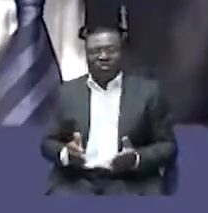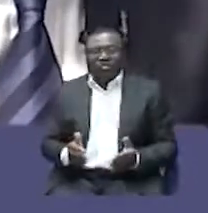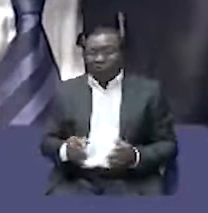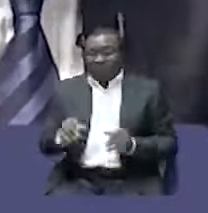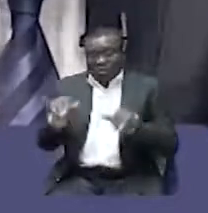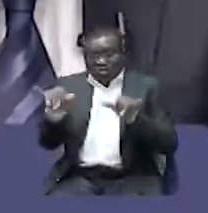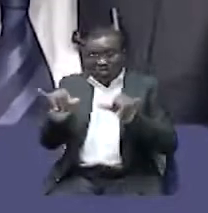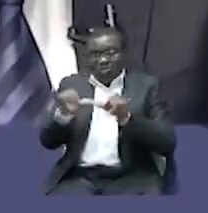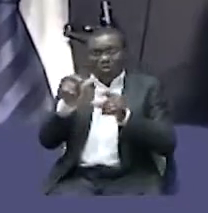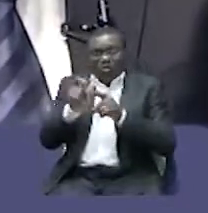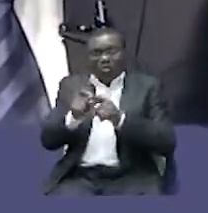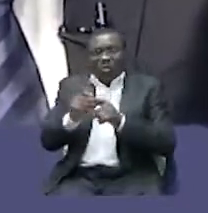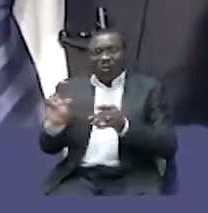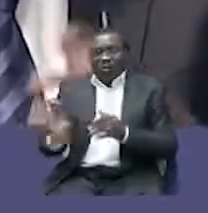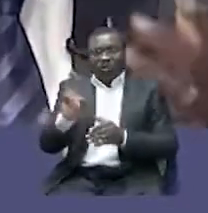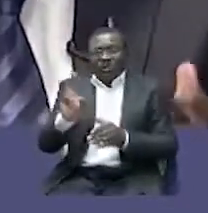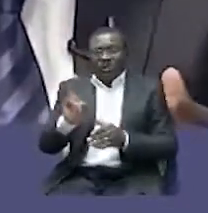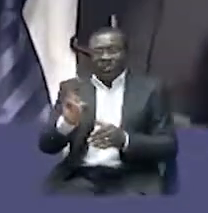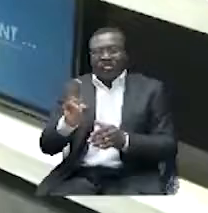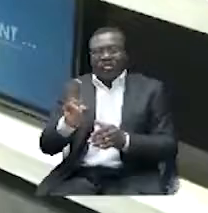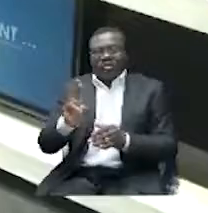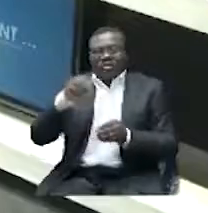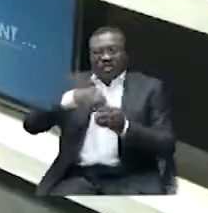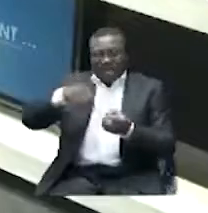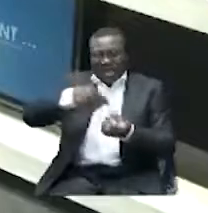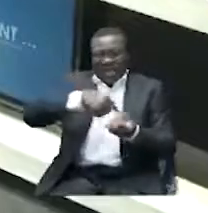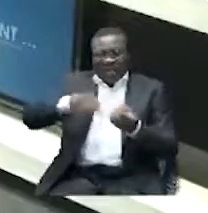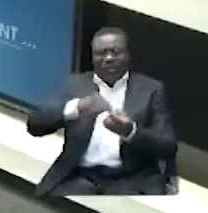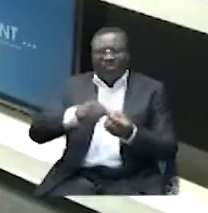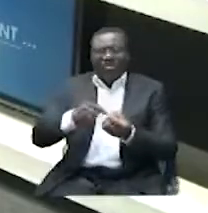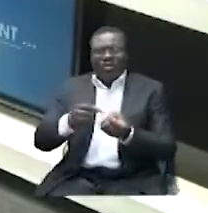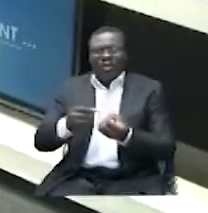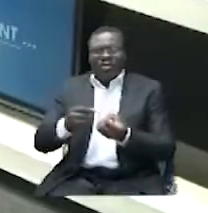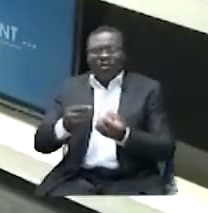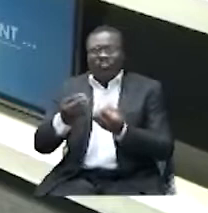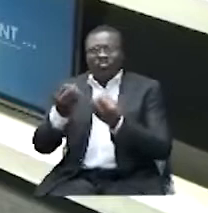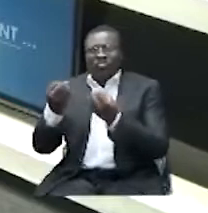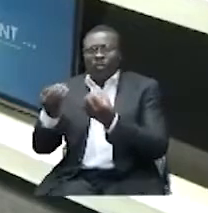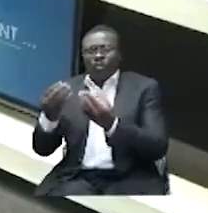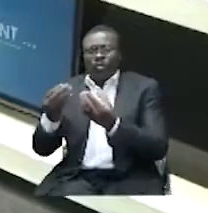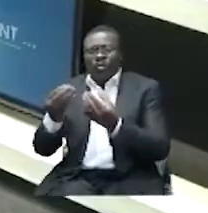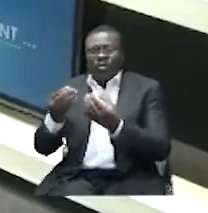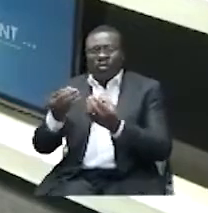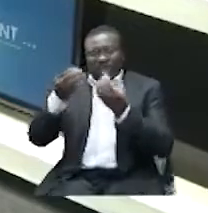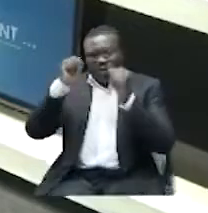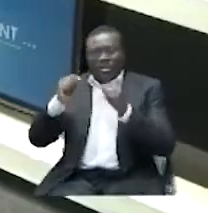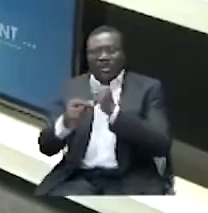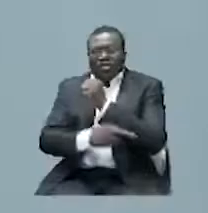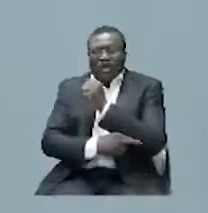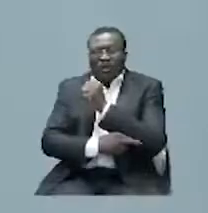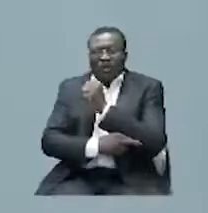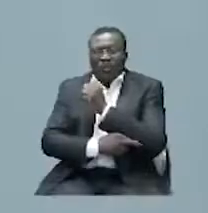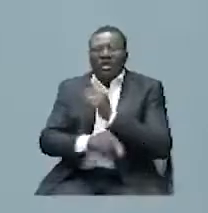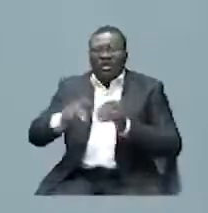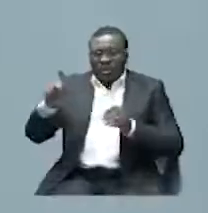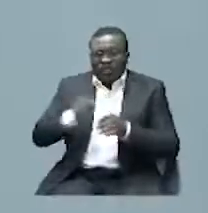terme que j'utilise. Dans un environnement où la plupart des présidents de la République se